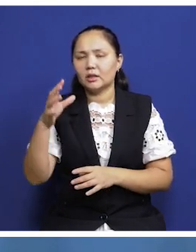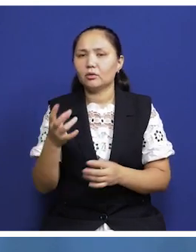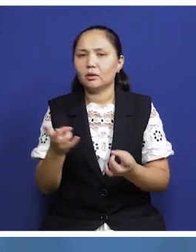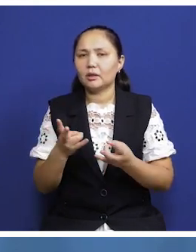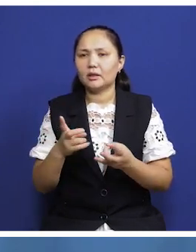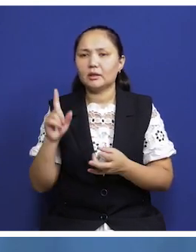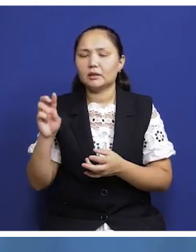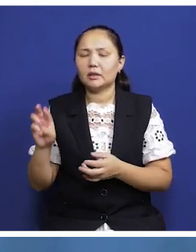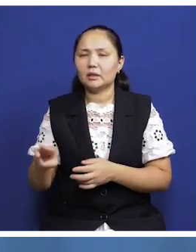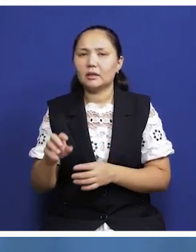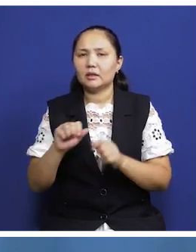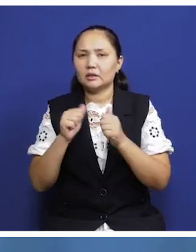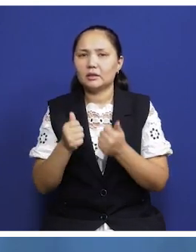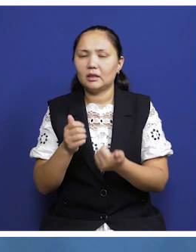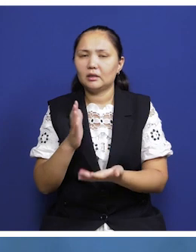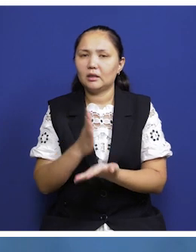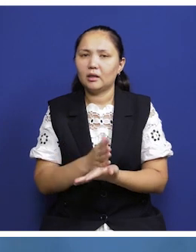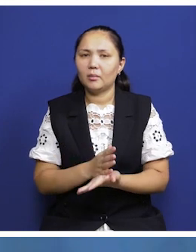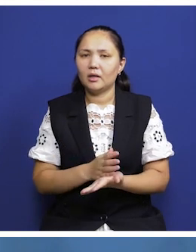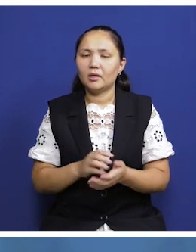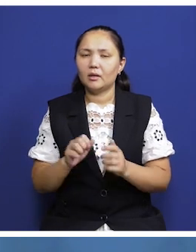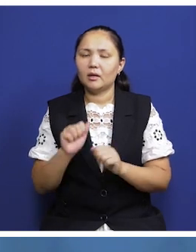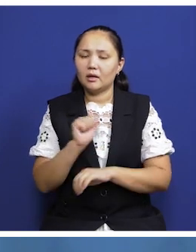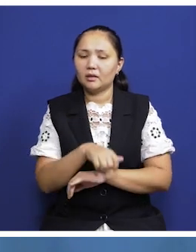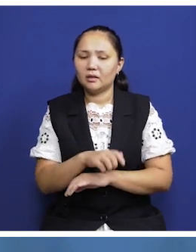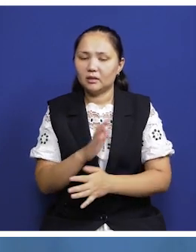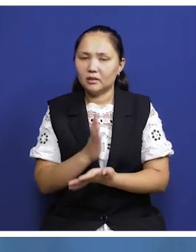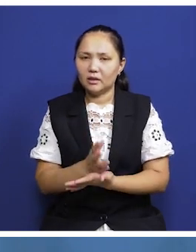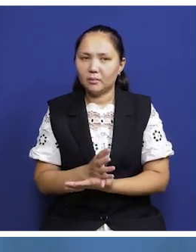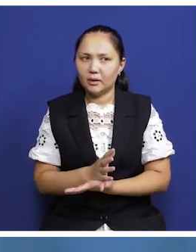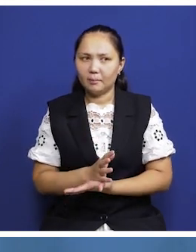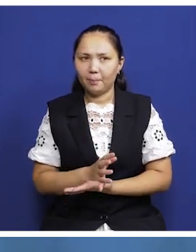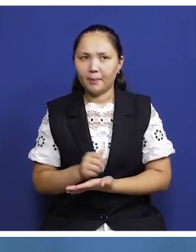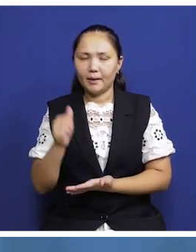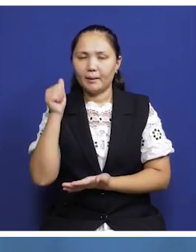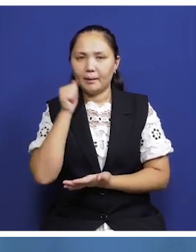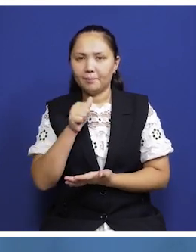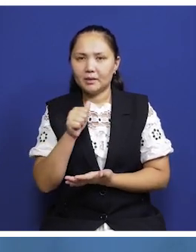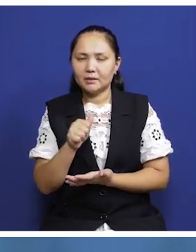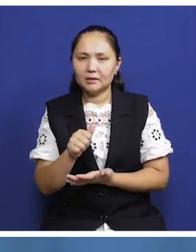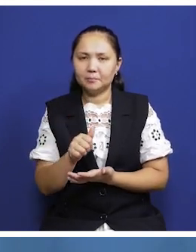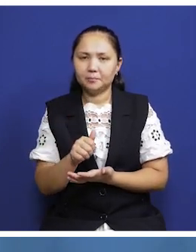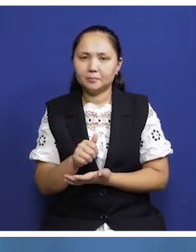сындырып сол бойы қайтып тастап кетіп отыр. Мен бізде әр апта сайын аппарат